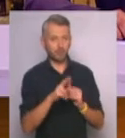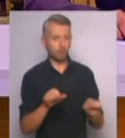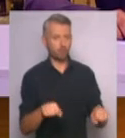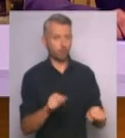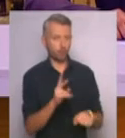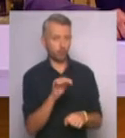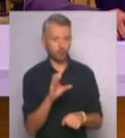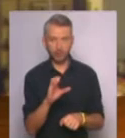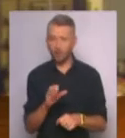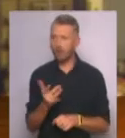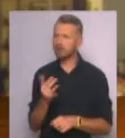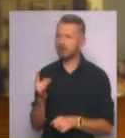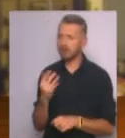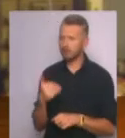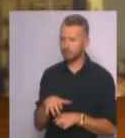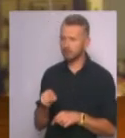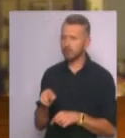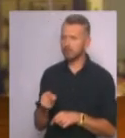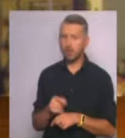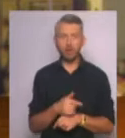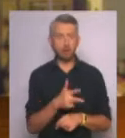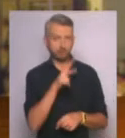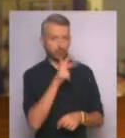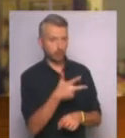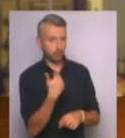вкотре в Бортничах відбувається цей захід? Це вже третій рік.